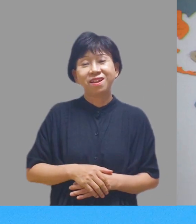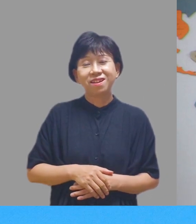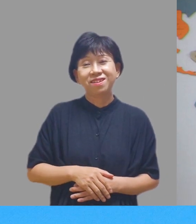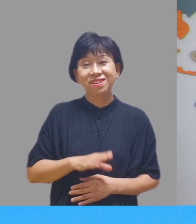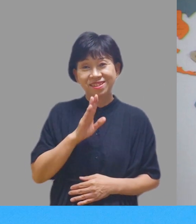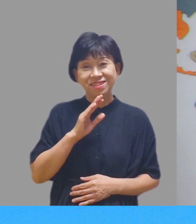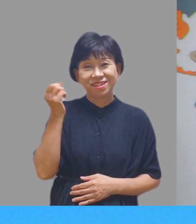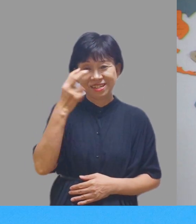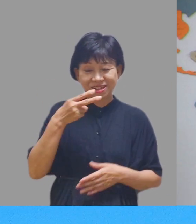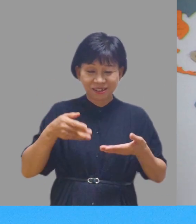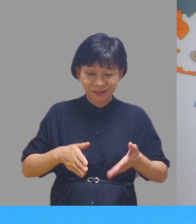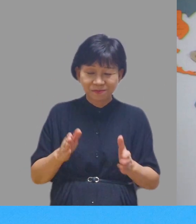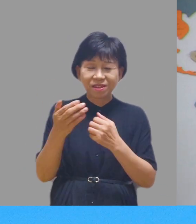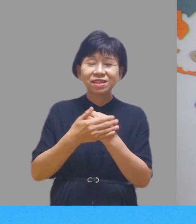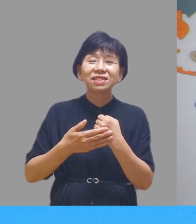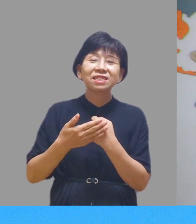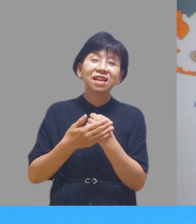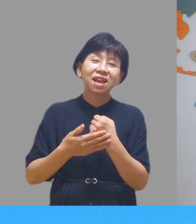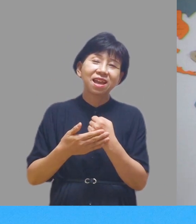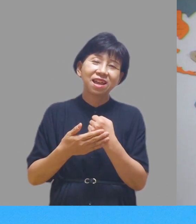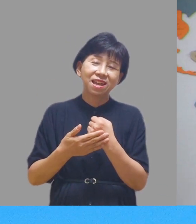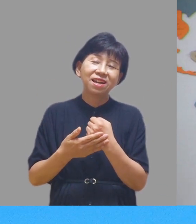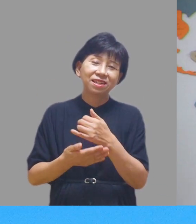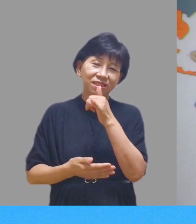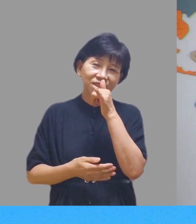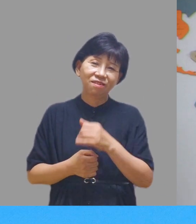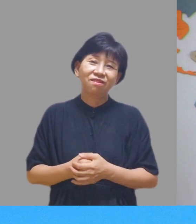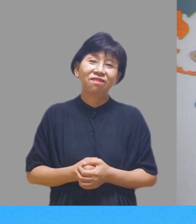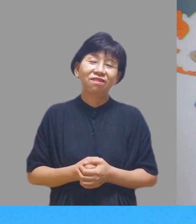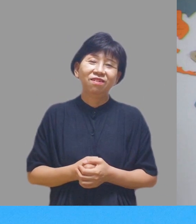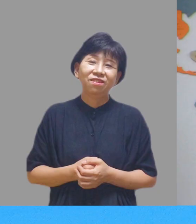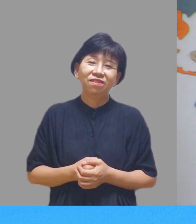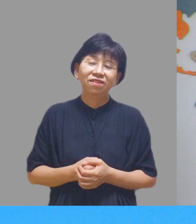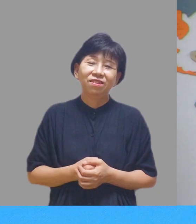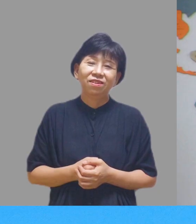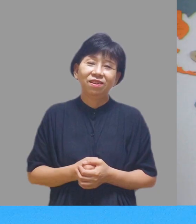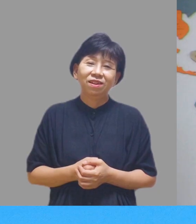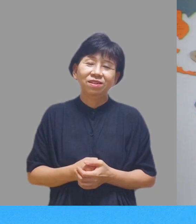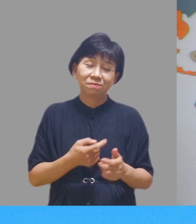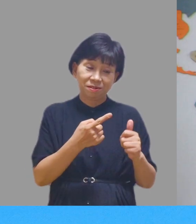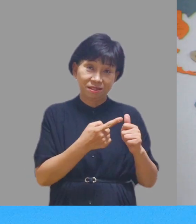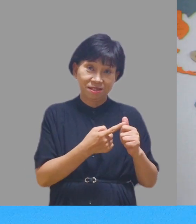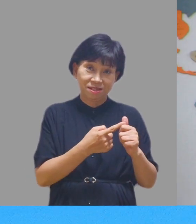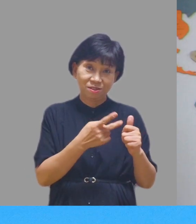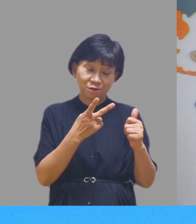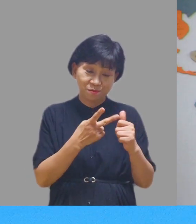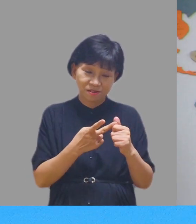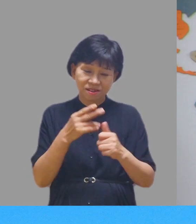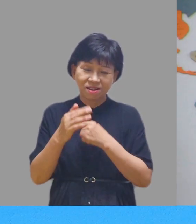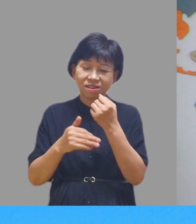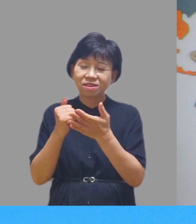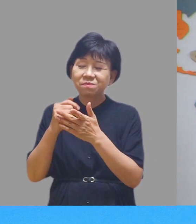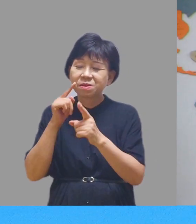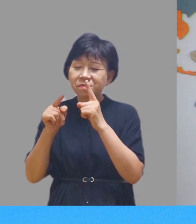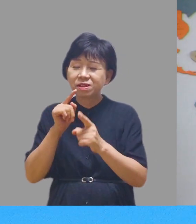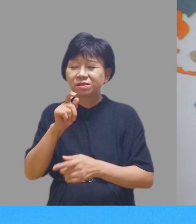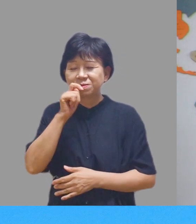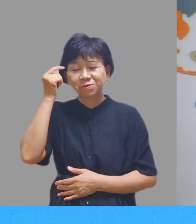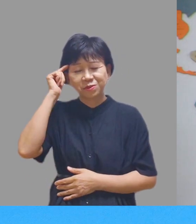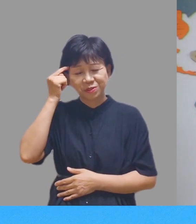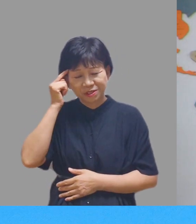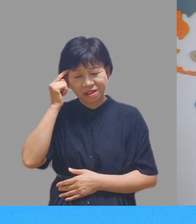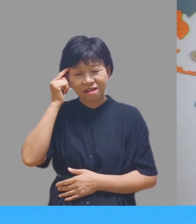거듭난 그 은혜가 있는 거예요. 근데 하나님의 말씀을 깊이